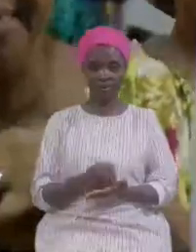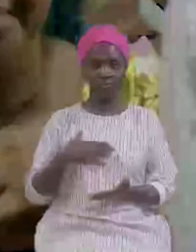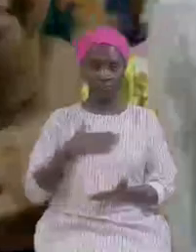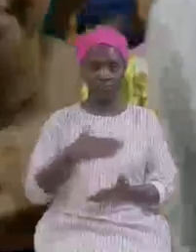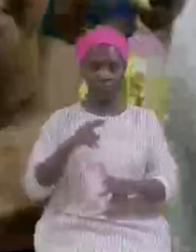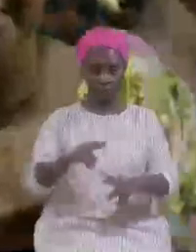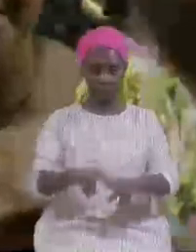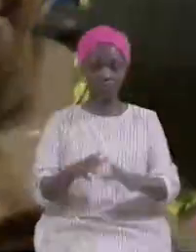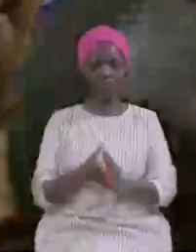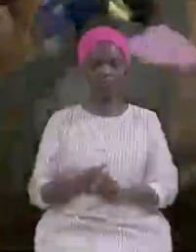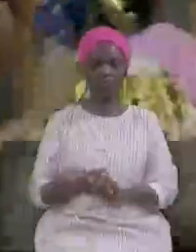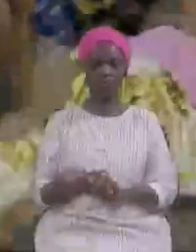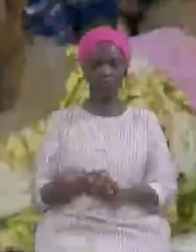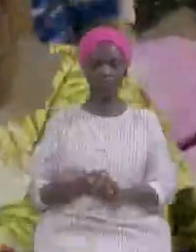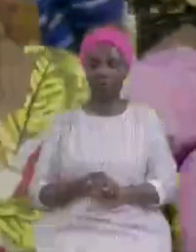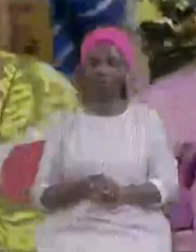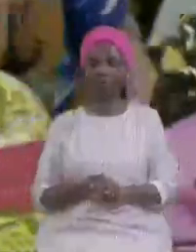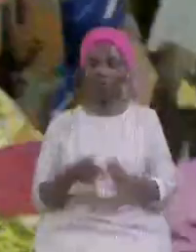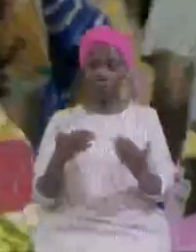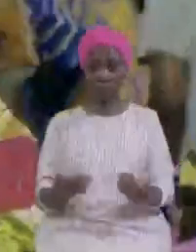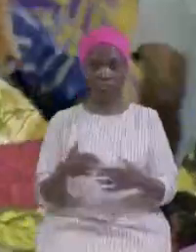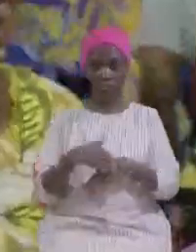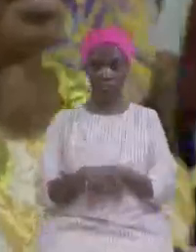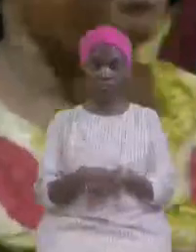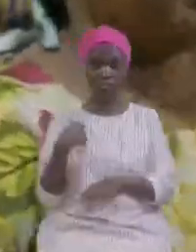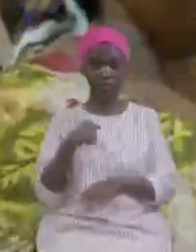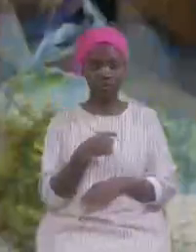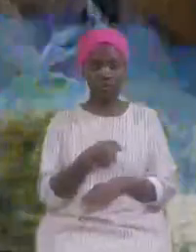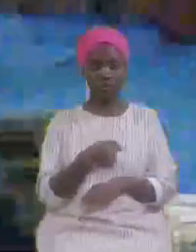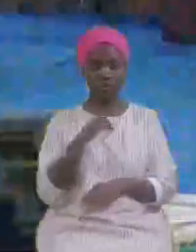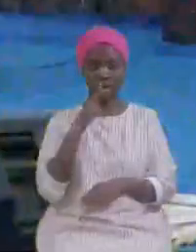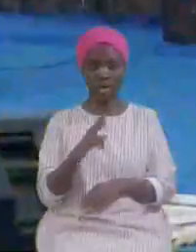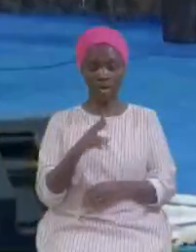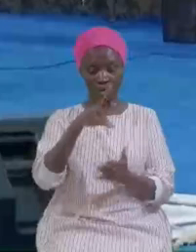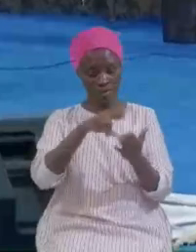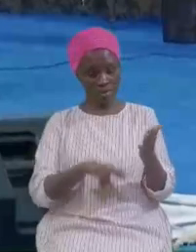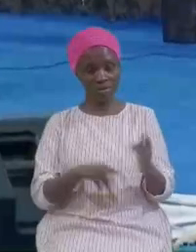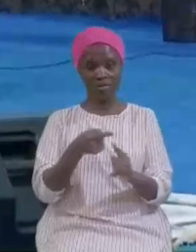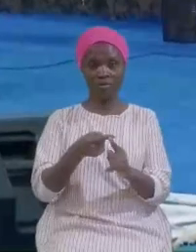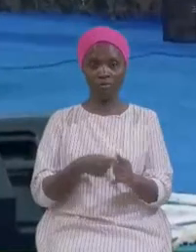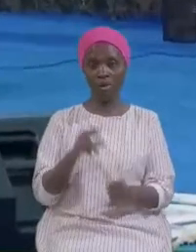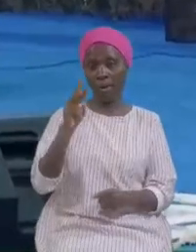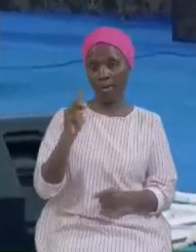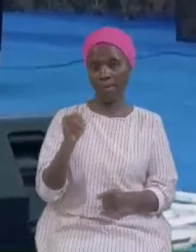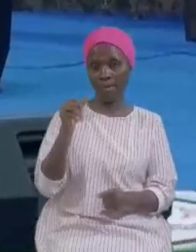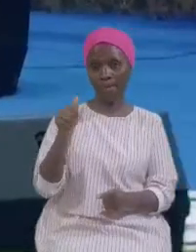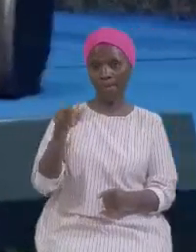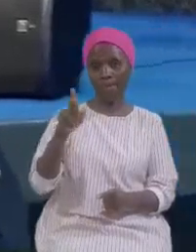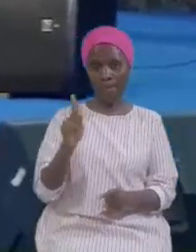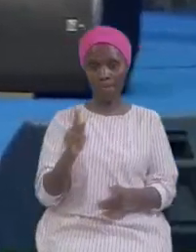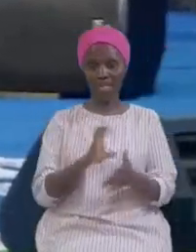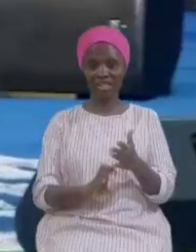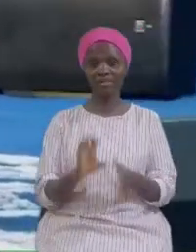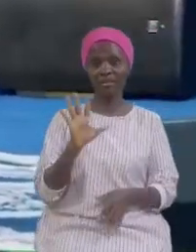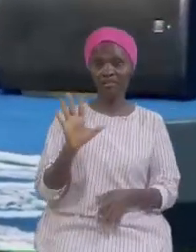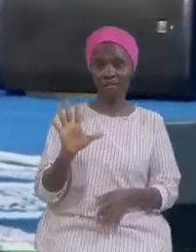Alors, pouvez-vous asseoir. Ce soir, nous sommes en Marc, au chapitre 5. Il y a trois choses